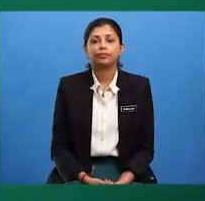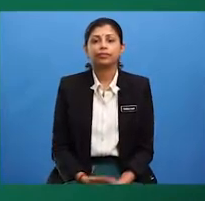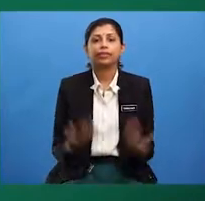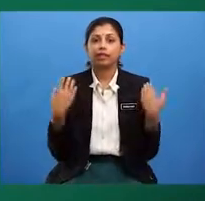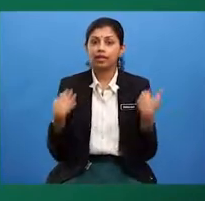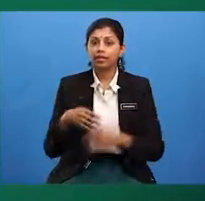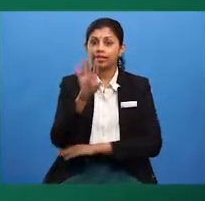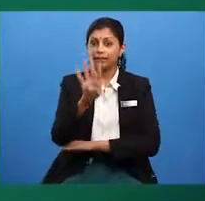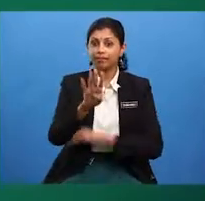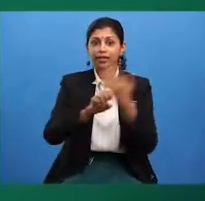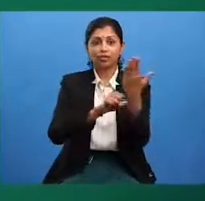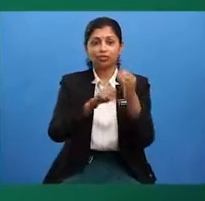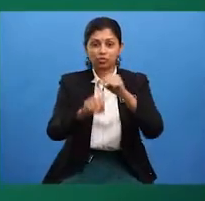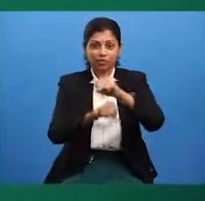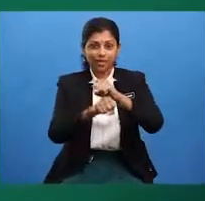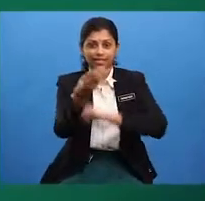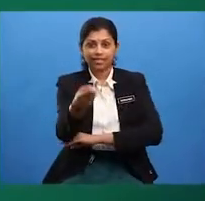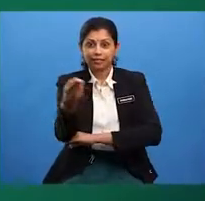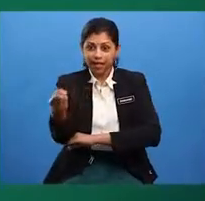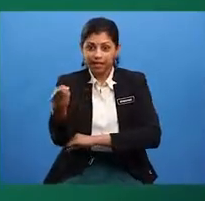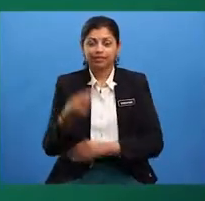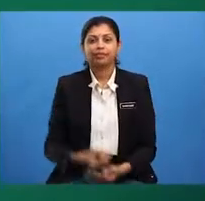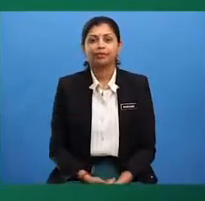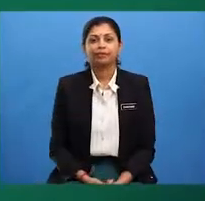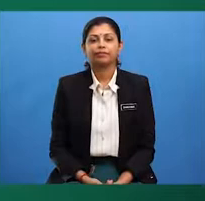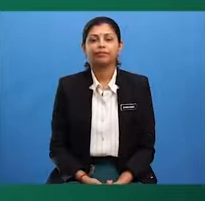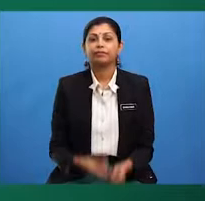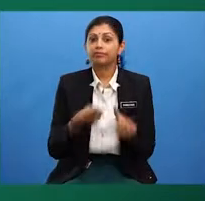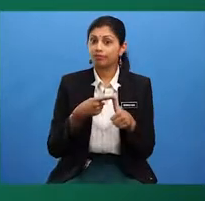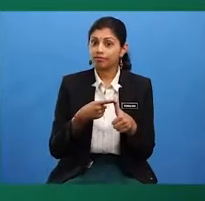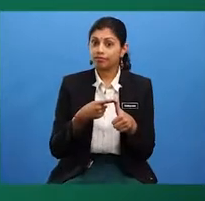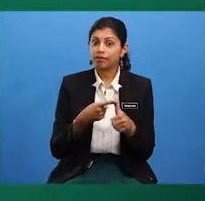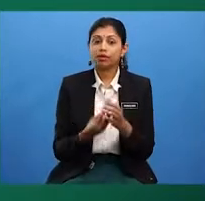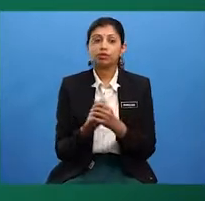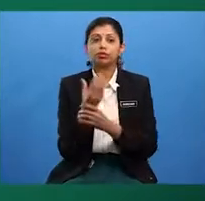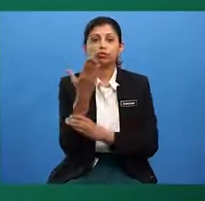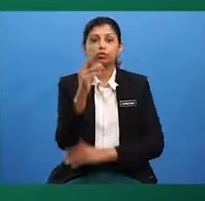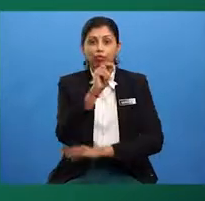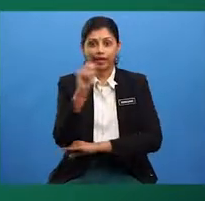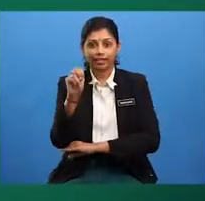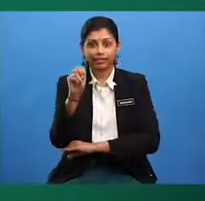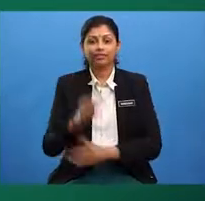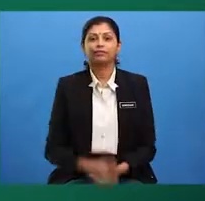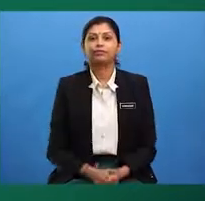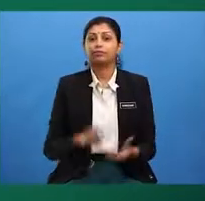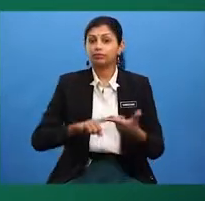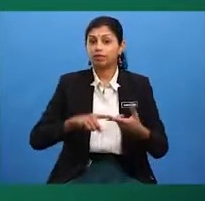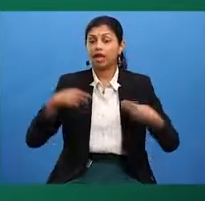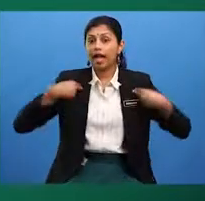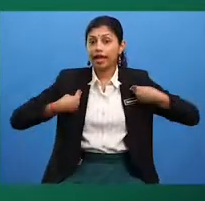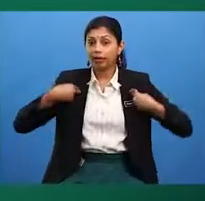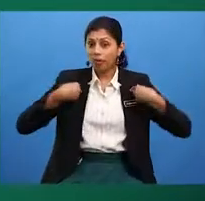Terdapat empat sumber asas bagi bahan-bahan itu, iaitu tumbuh-tumbuhan,